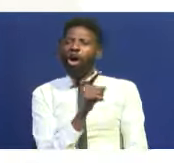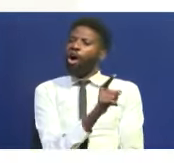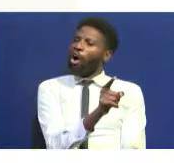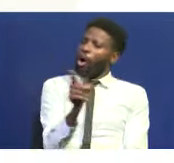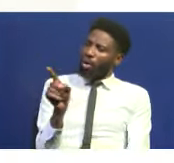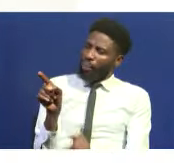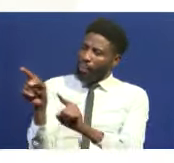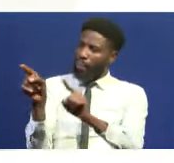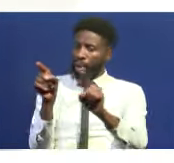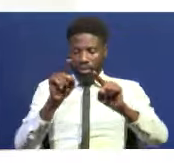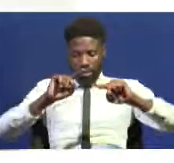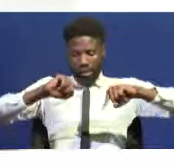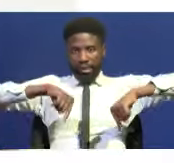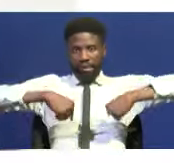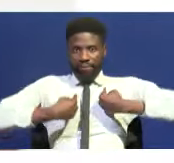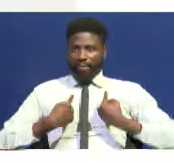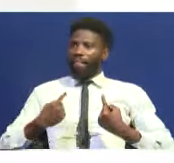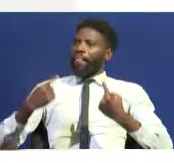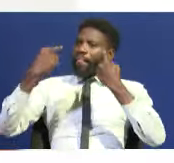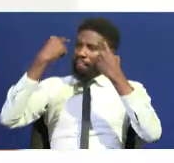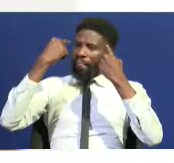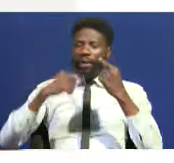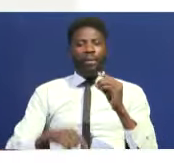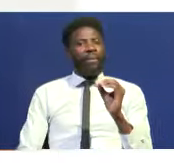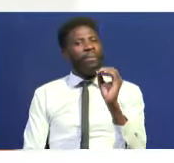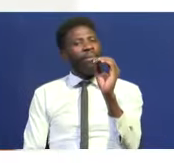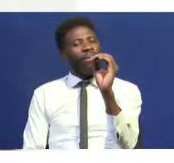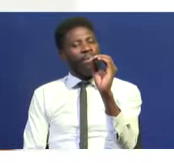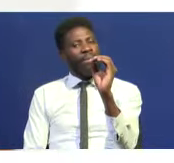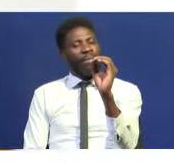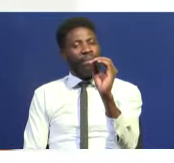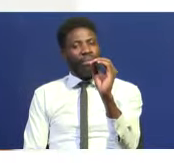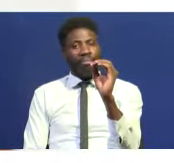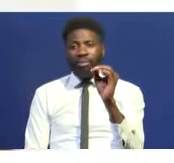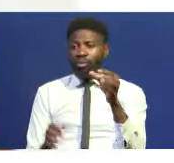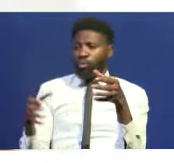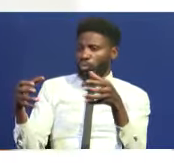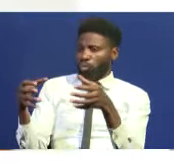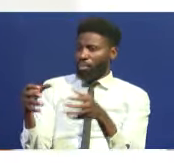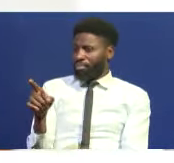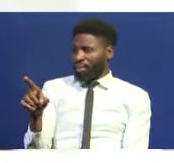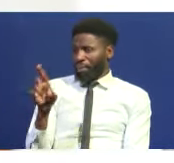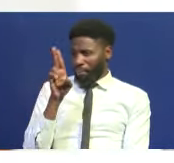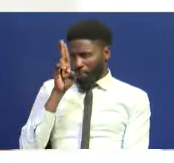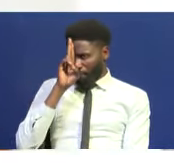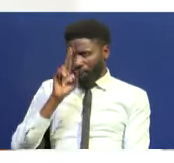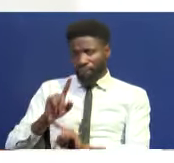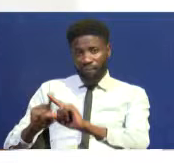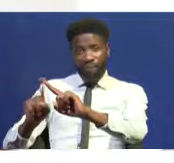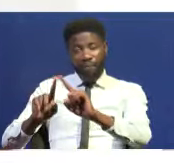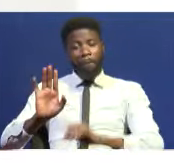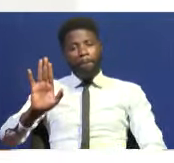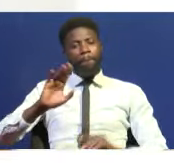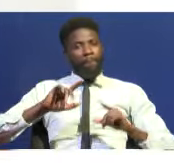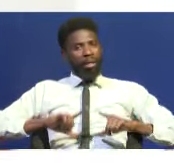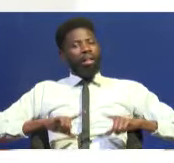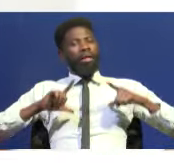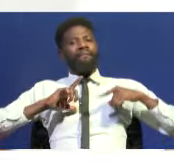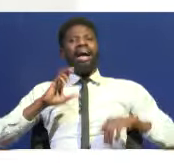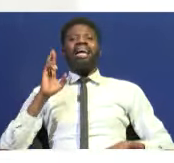ourselves as Kenyans. These officers who put their lives on the line